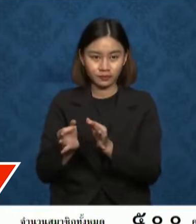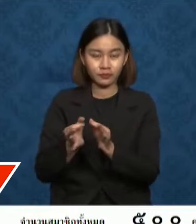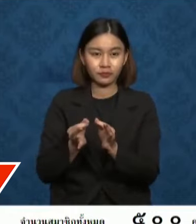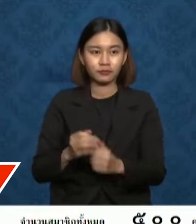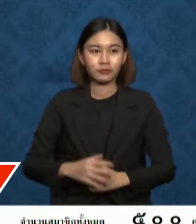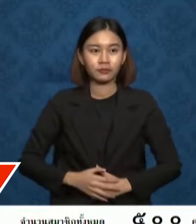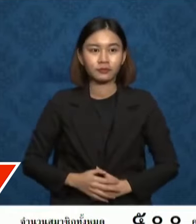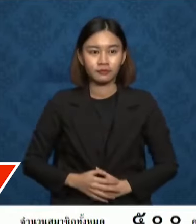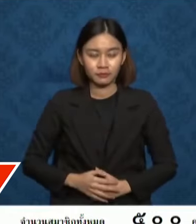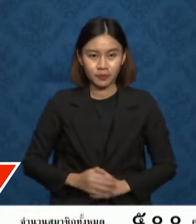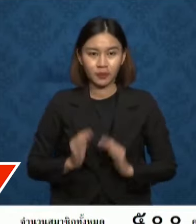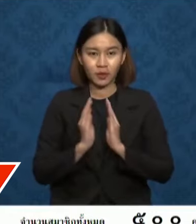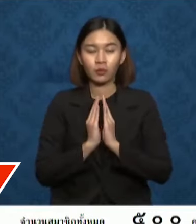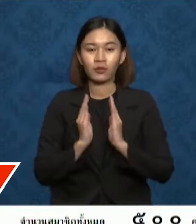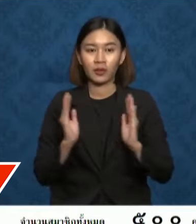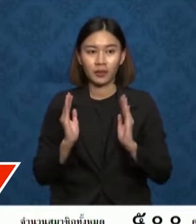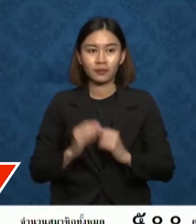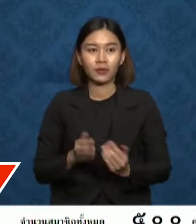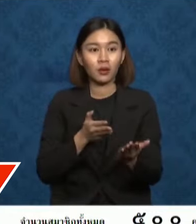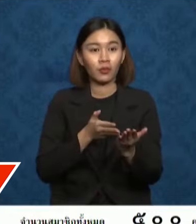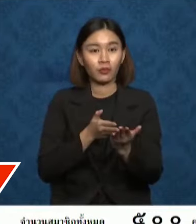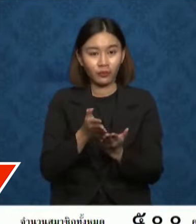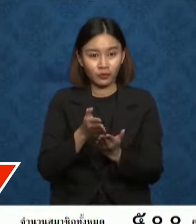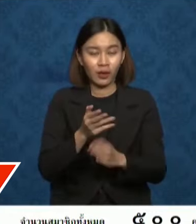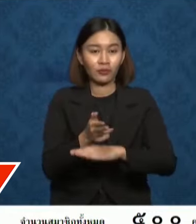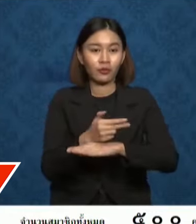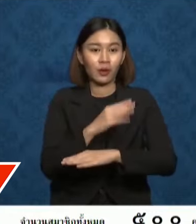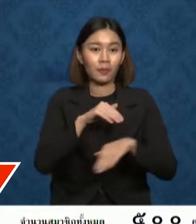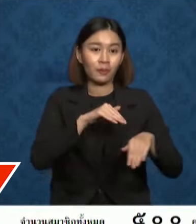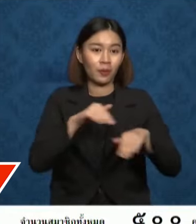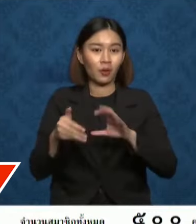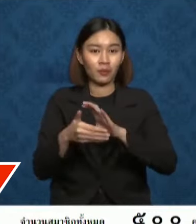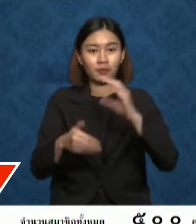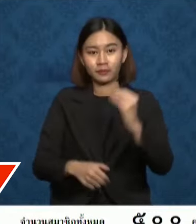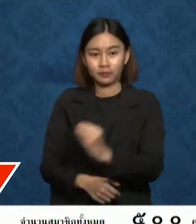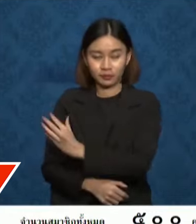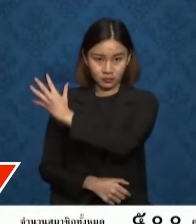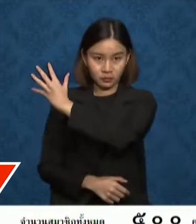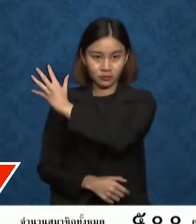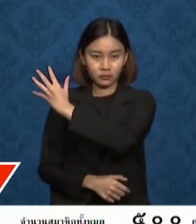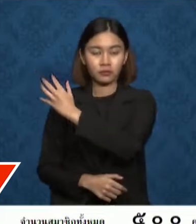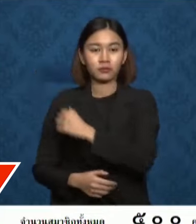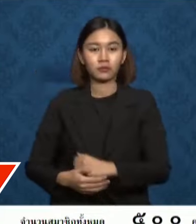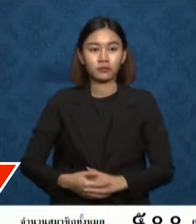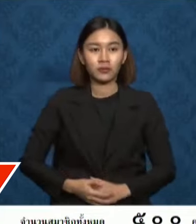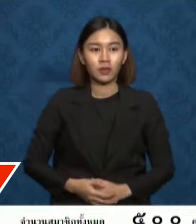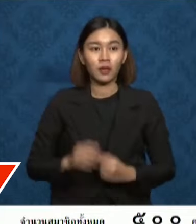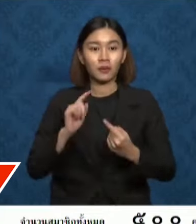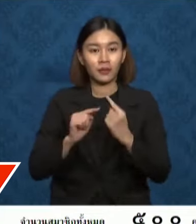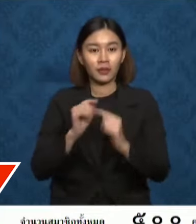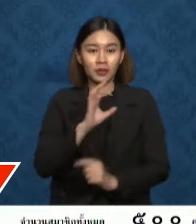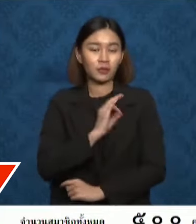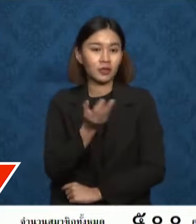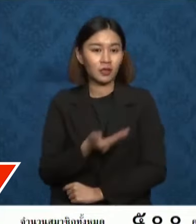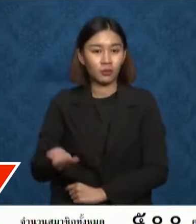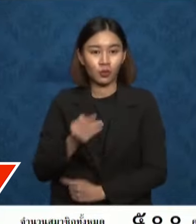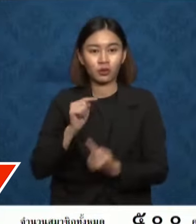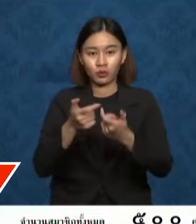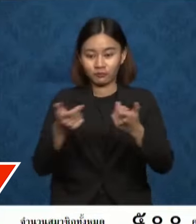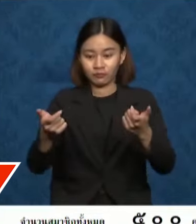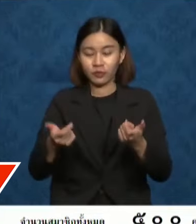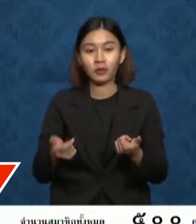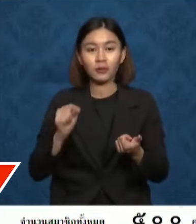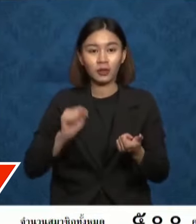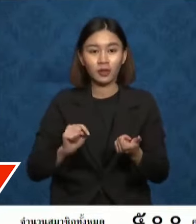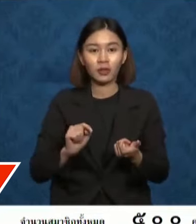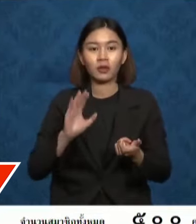ัฝขบุ ปกิดงสัยนําสไลคขไดเลยนะครับเพื่อนสมาชิตครับเล่นรายงานชำบั